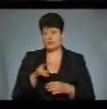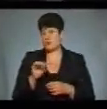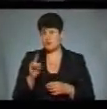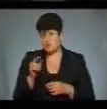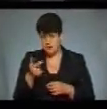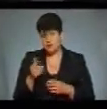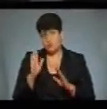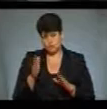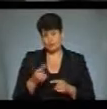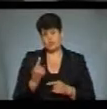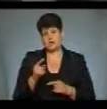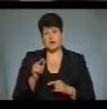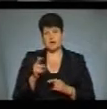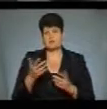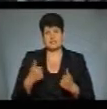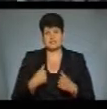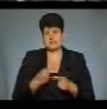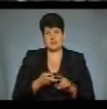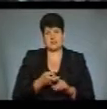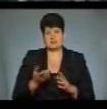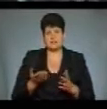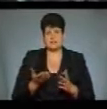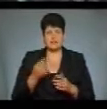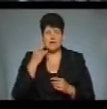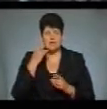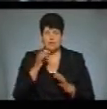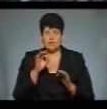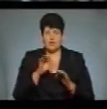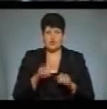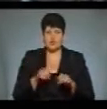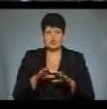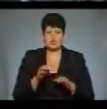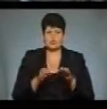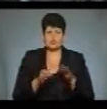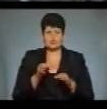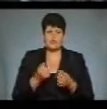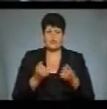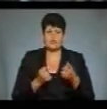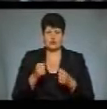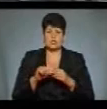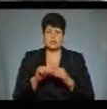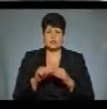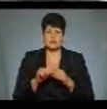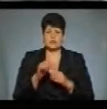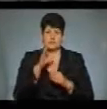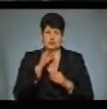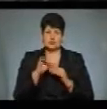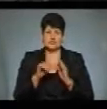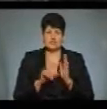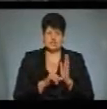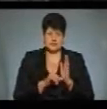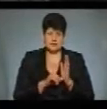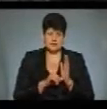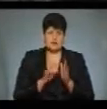возити. Це не від мене залежить. Не чув про рішення суду і водій маршрутки номер 16 Едуард Чеперний. Якщо буде таке